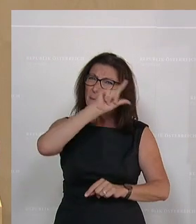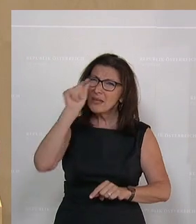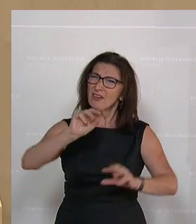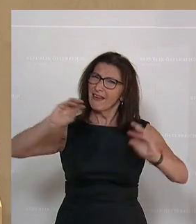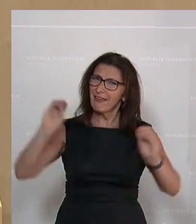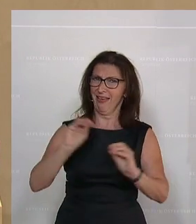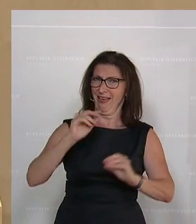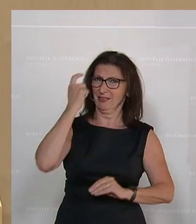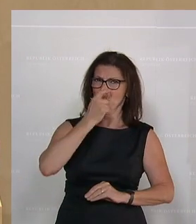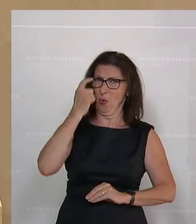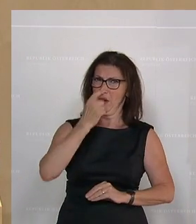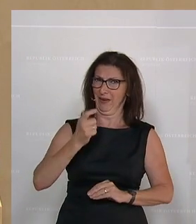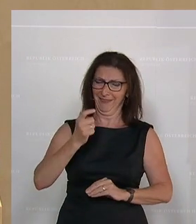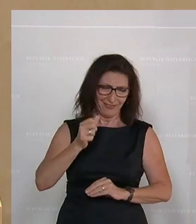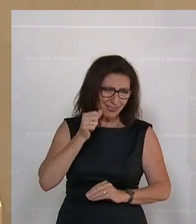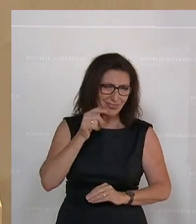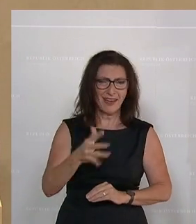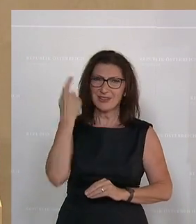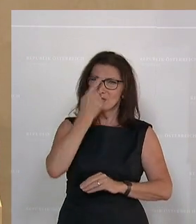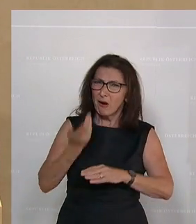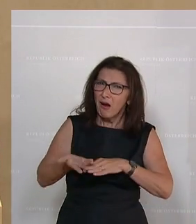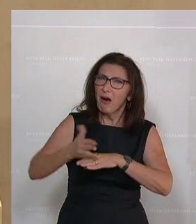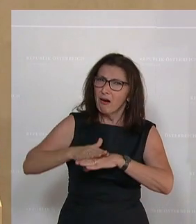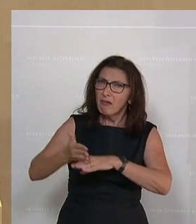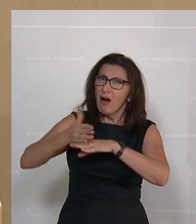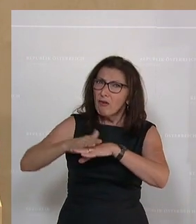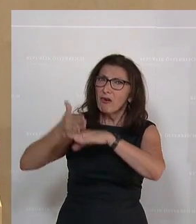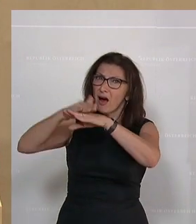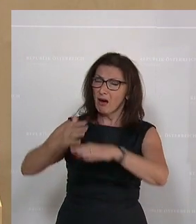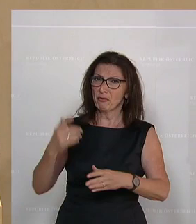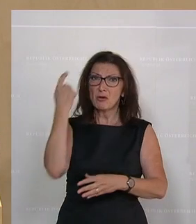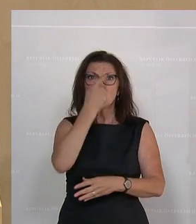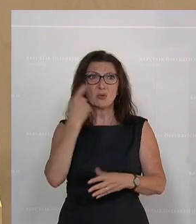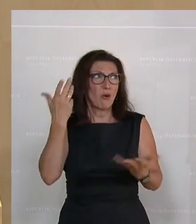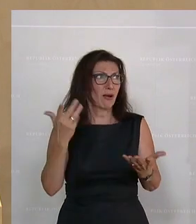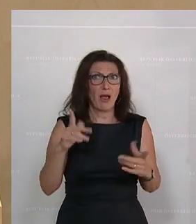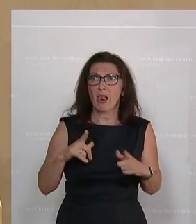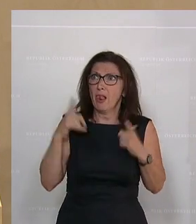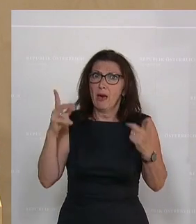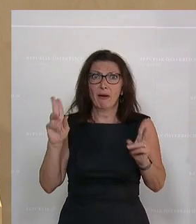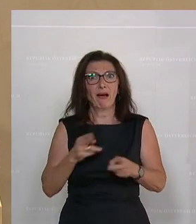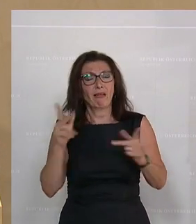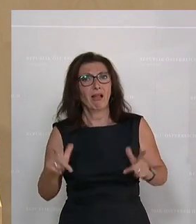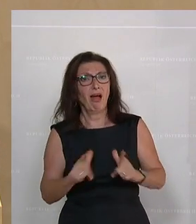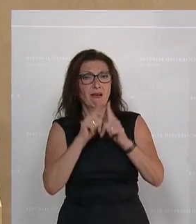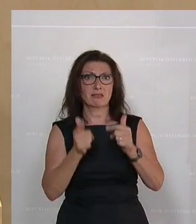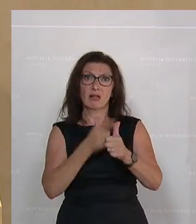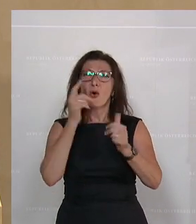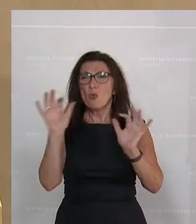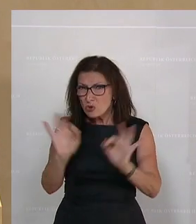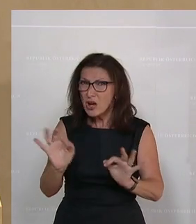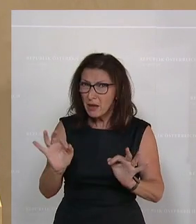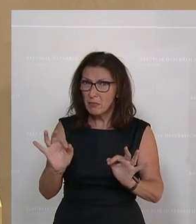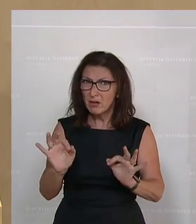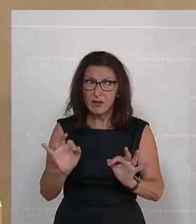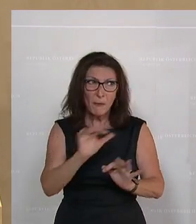sorgen werden jeden tag ein stück größer sorgen dass sie sich das leben nicht mehr leisten können und das schlimme daran ist dass sich diese